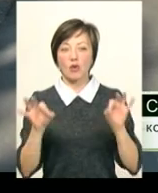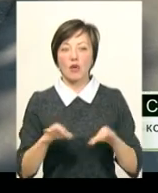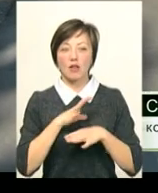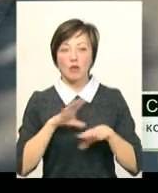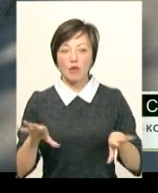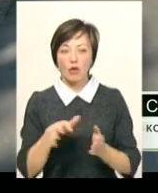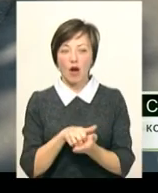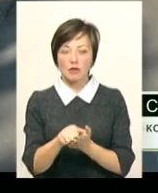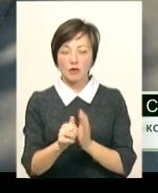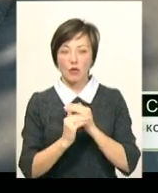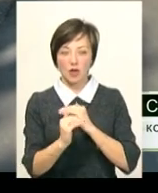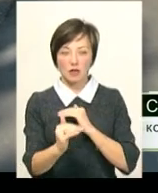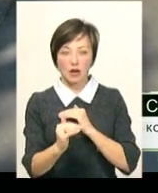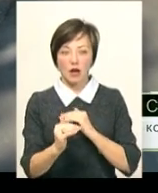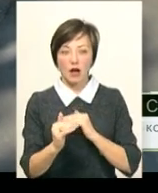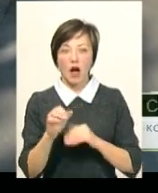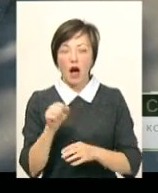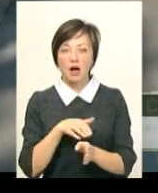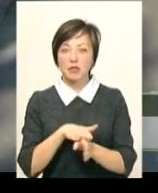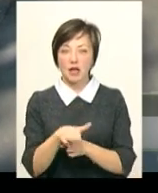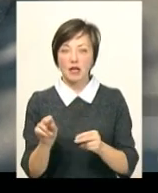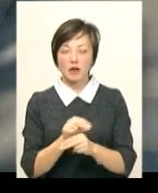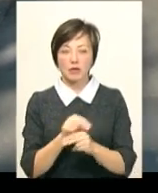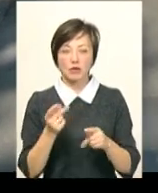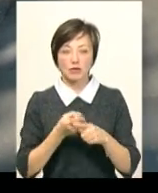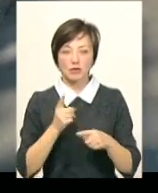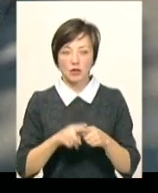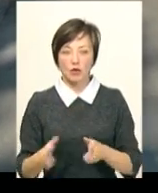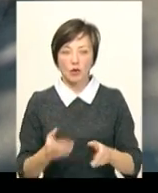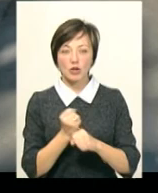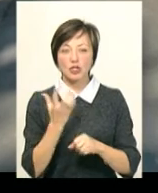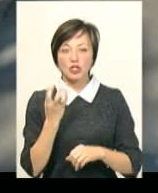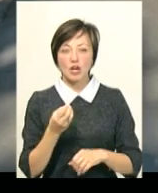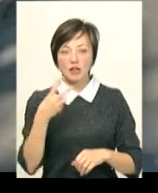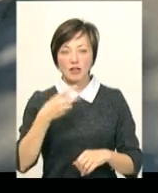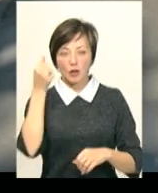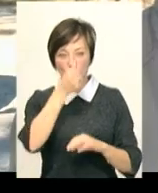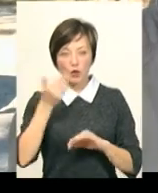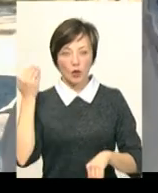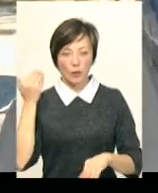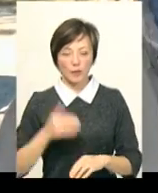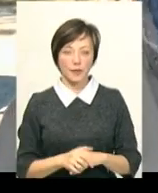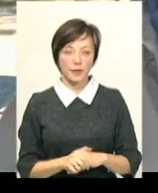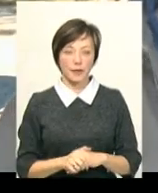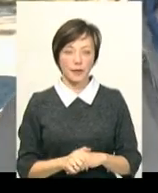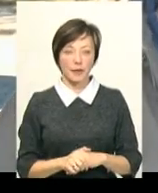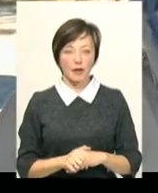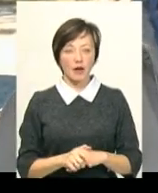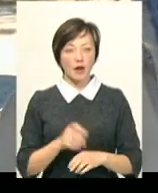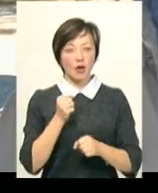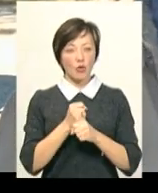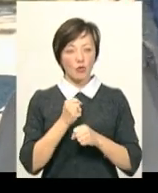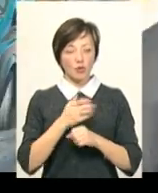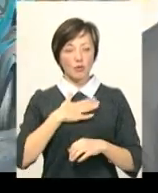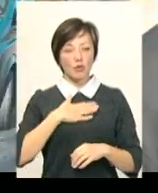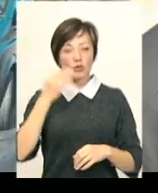було асфальтного покриття. А капітальний ремонт цього автошляху робили ще 20 років тому. Роботи, на мою думку,